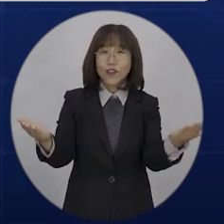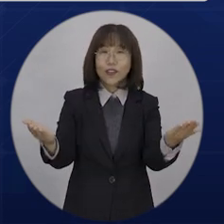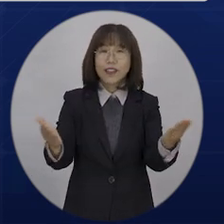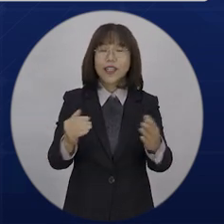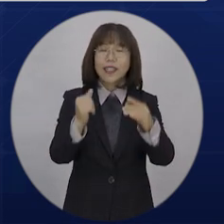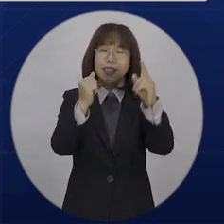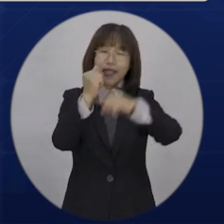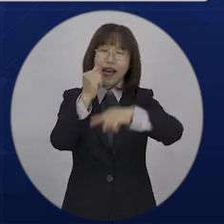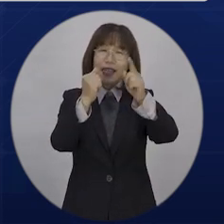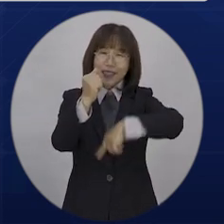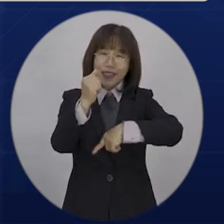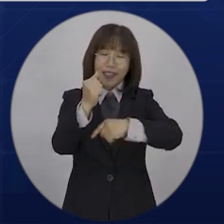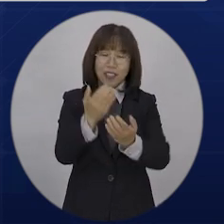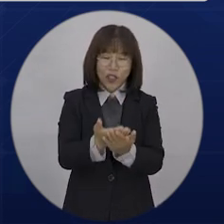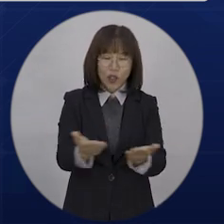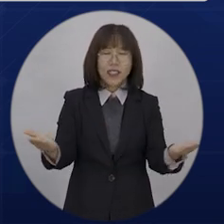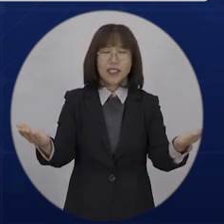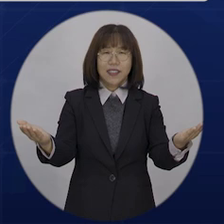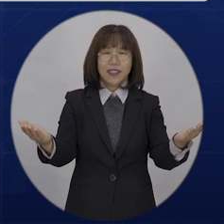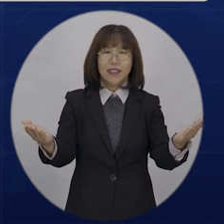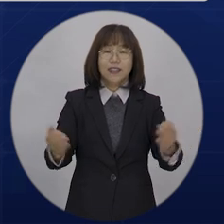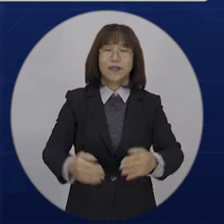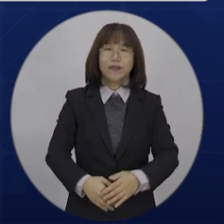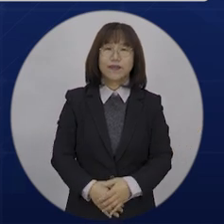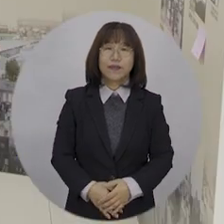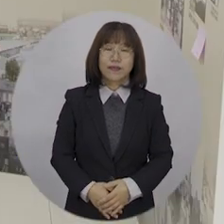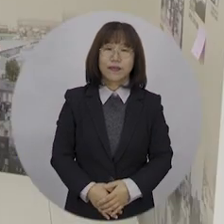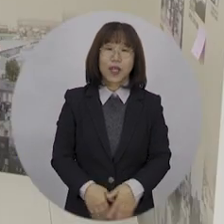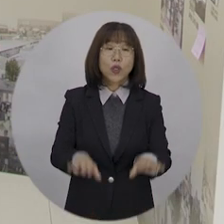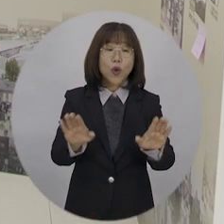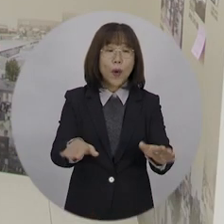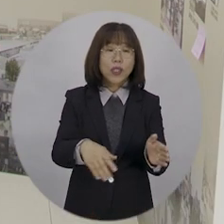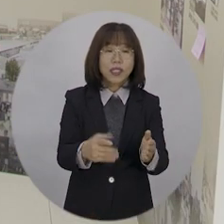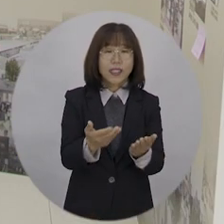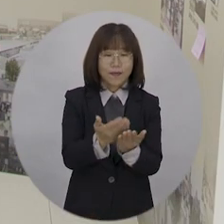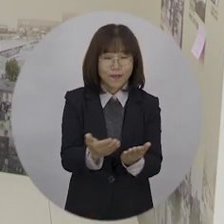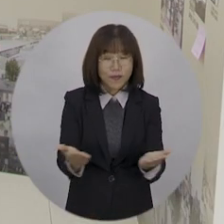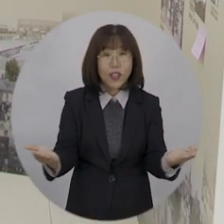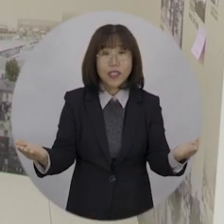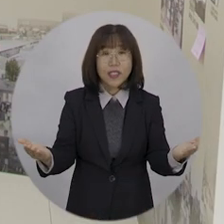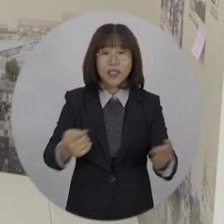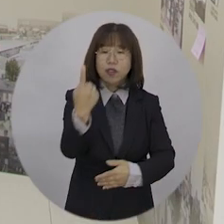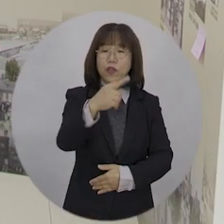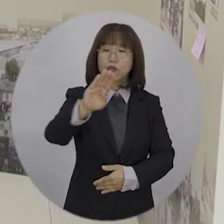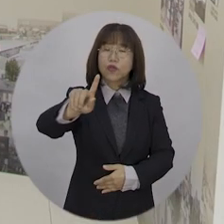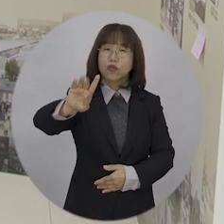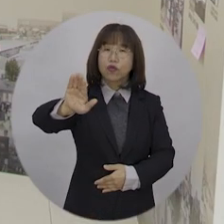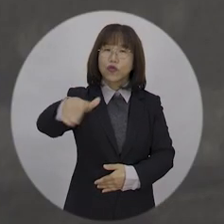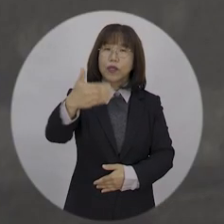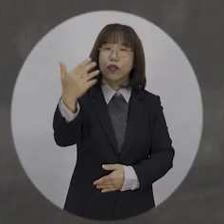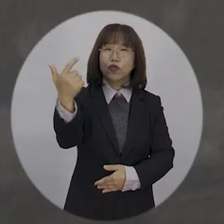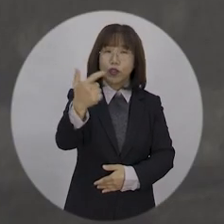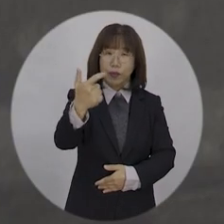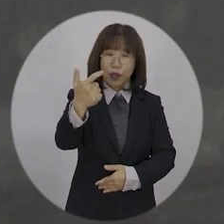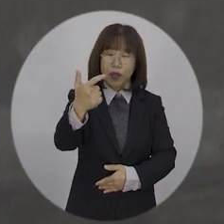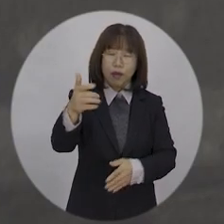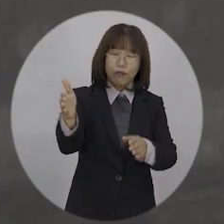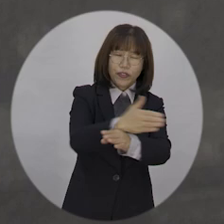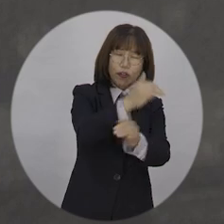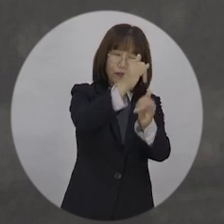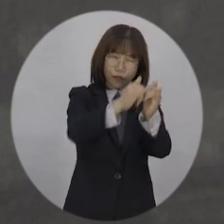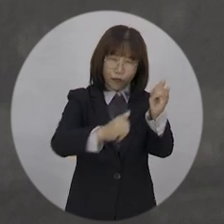강서 옛사진 전시전을 개최합니다. 이번 전시에서는 1960년대부터